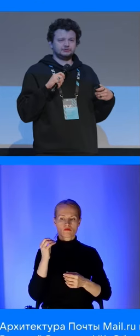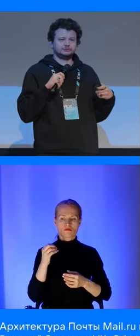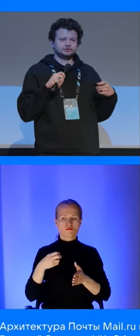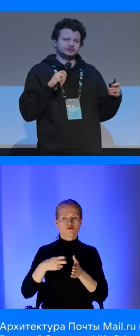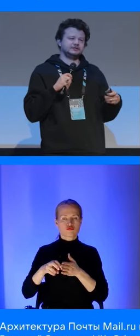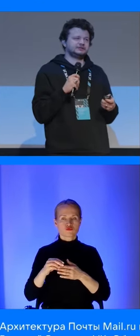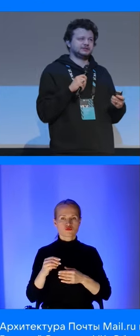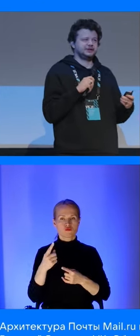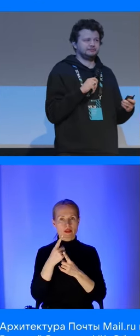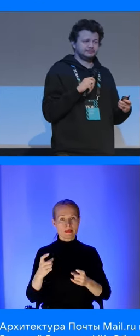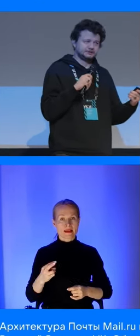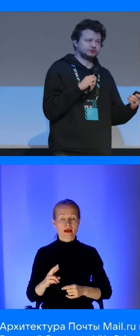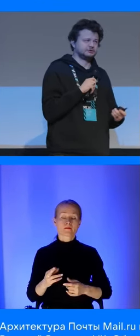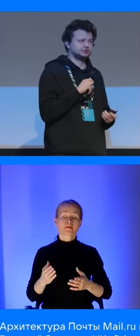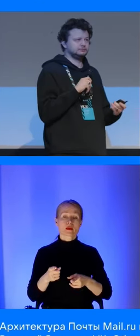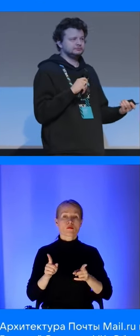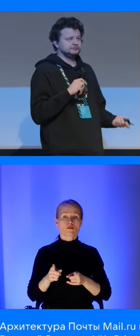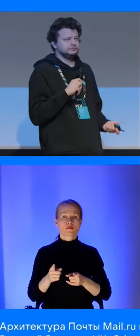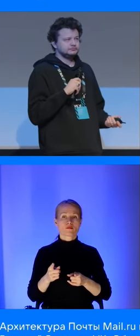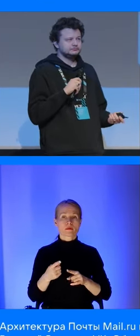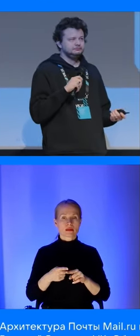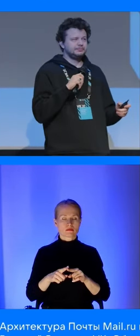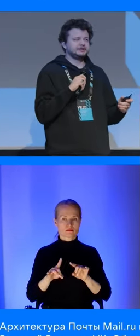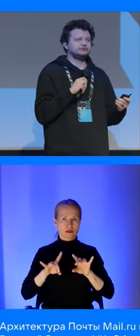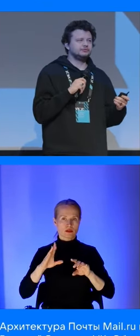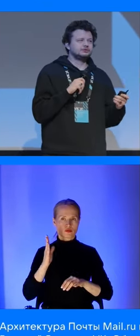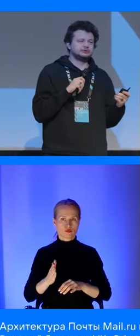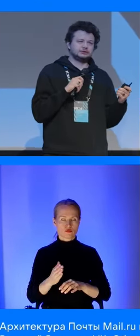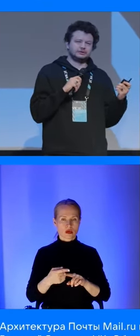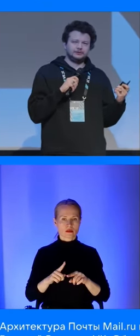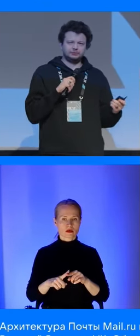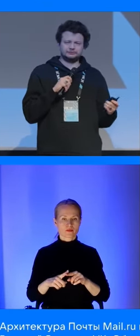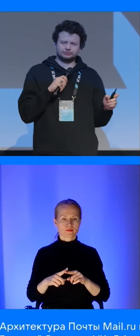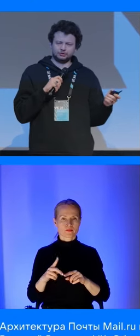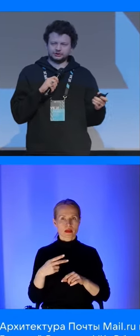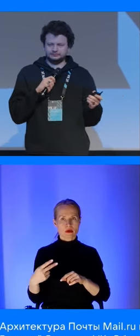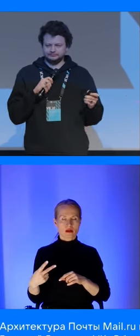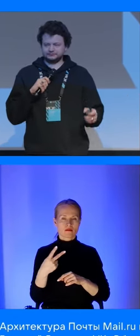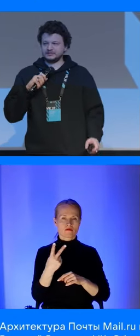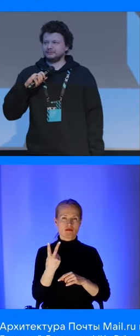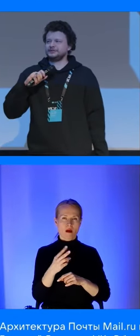для того, чтобы что-то сделать с атачами. Про это тоже расскажу. Порядка 2 миллионов, чуть